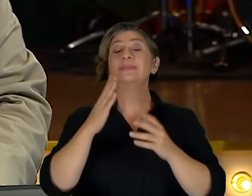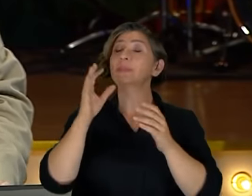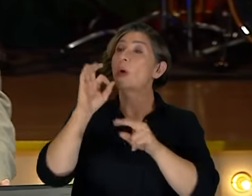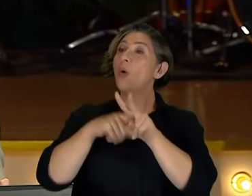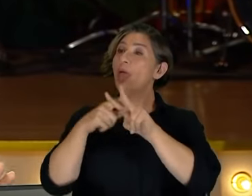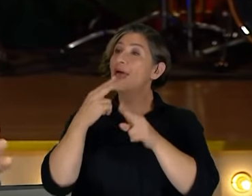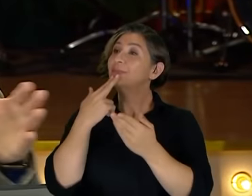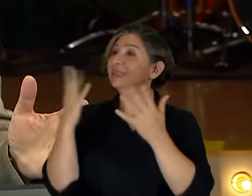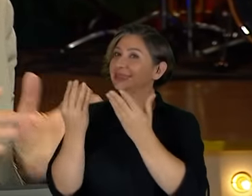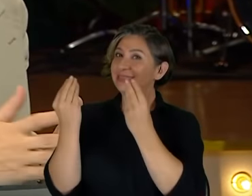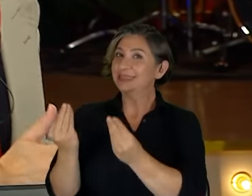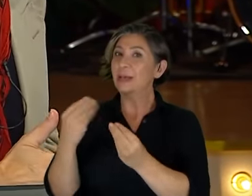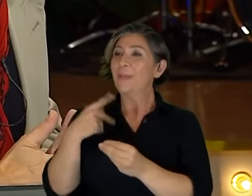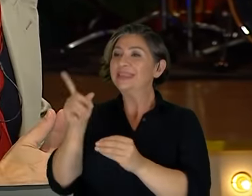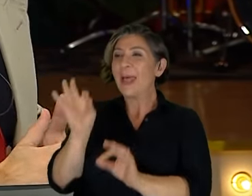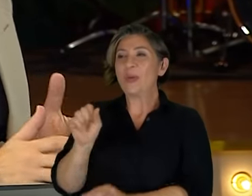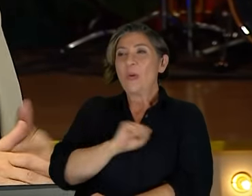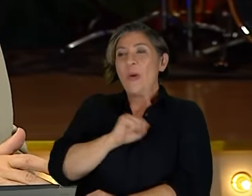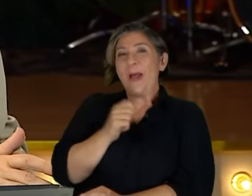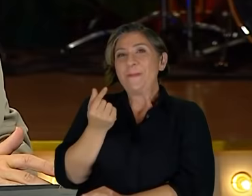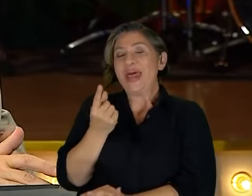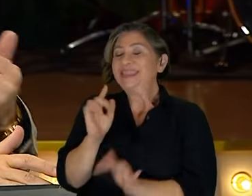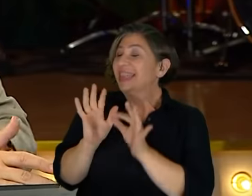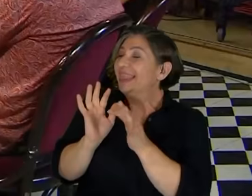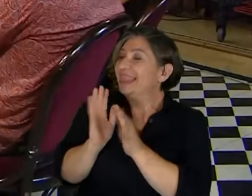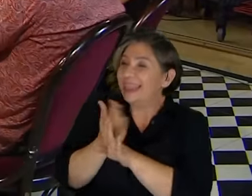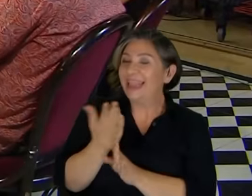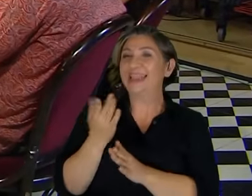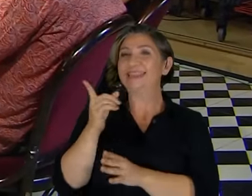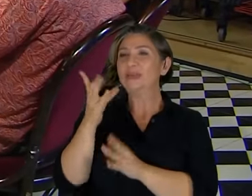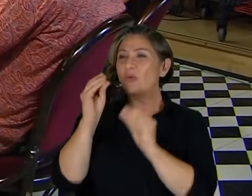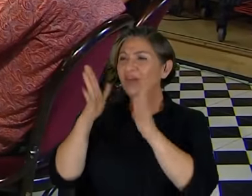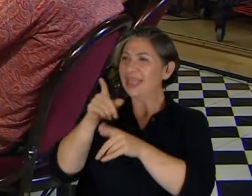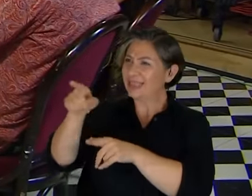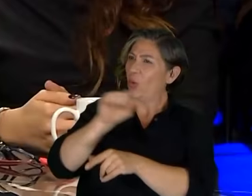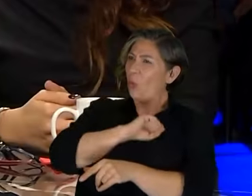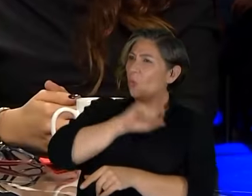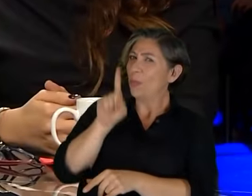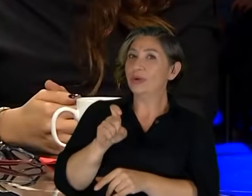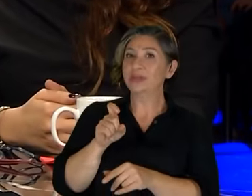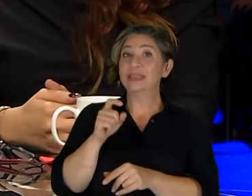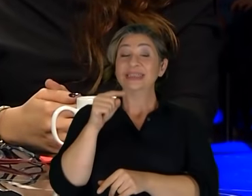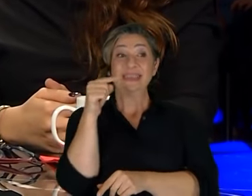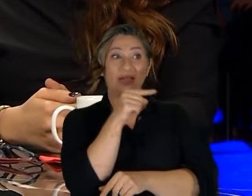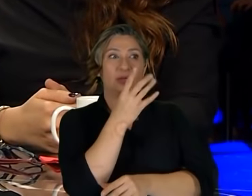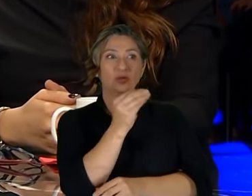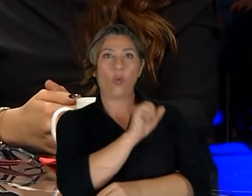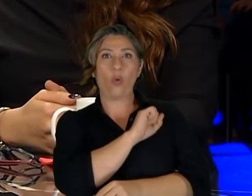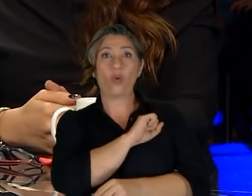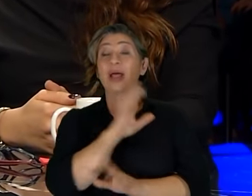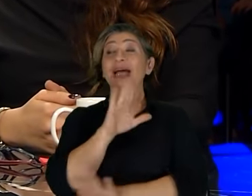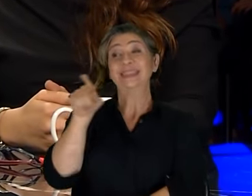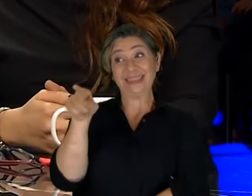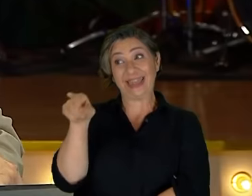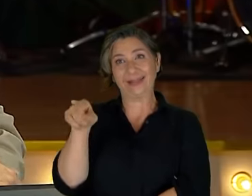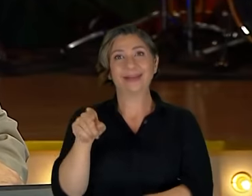Hanım nasılsınız? Ben sizden hep korkarım birazcık. Neden acaba? Aa. Sizden çok kişi korkuyor mu? Senden de çok korkuyorlar Okan'cığım. Hayır, asıl